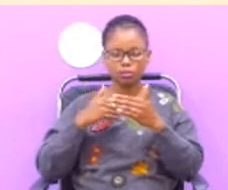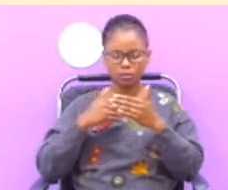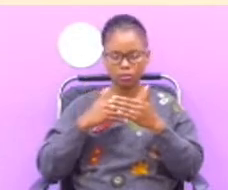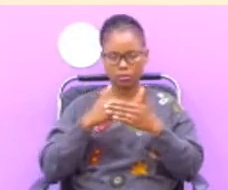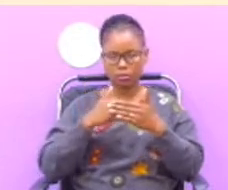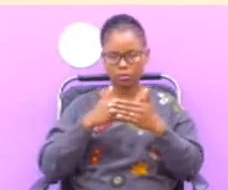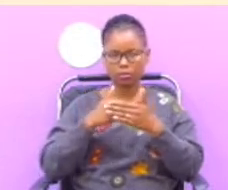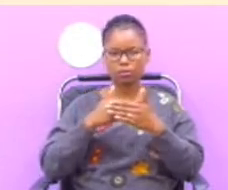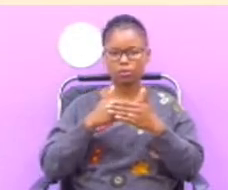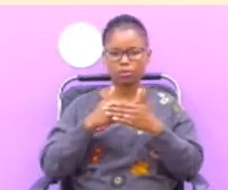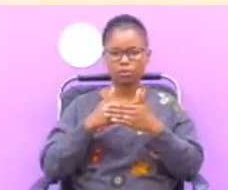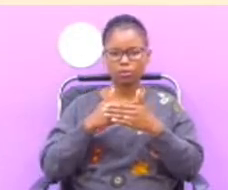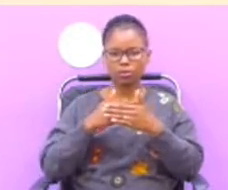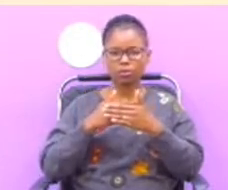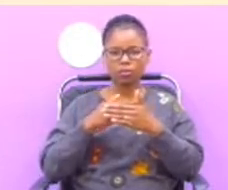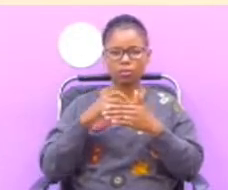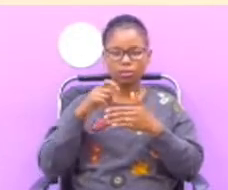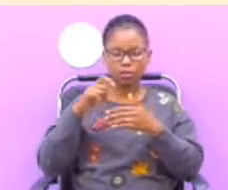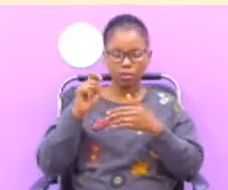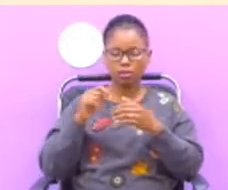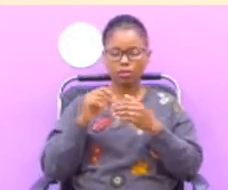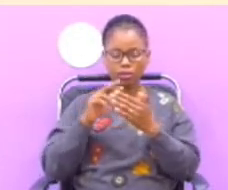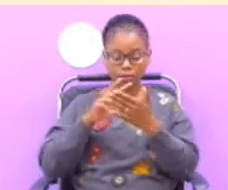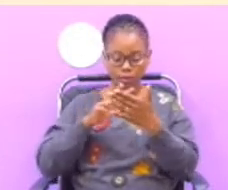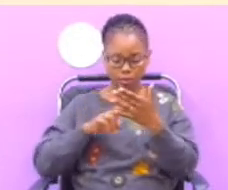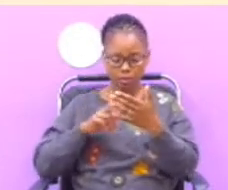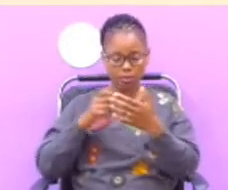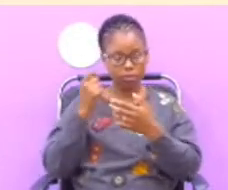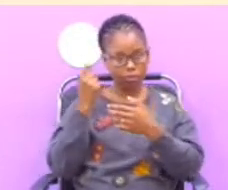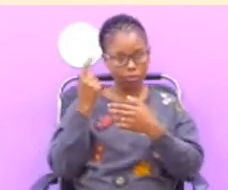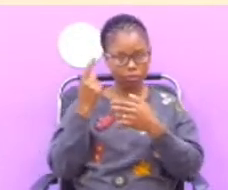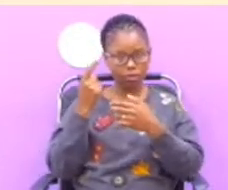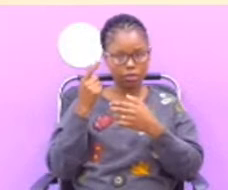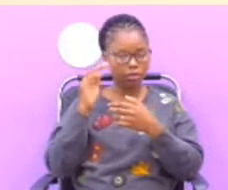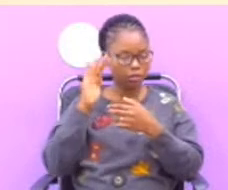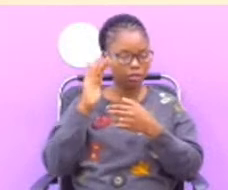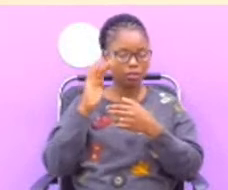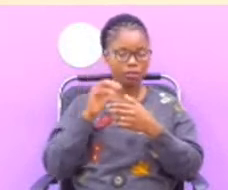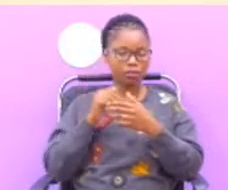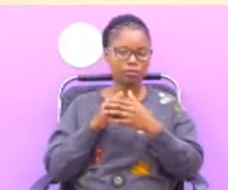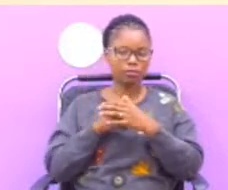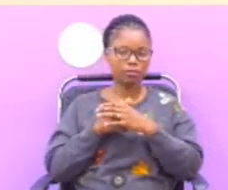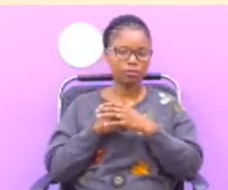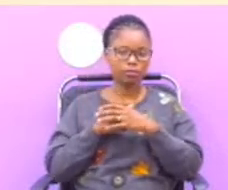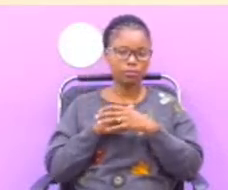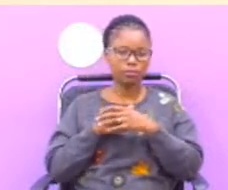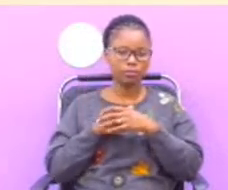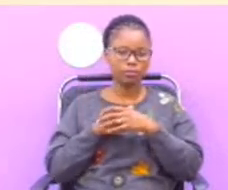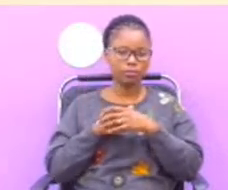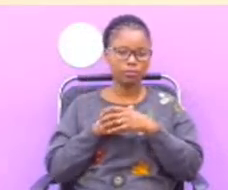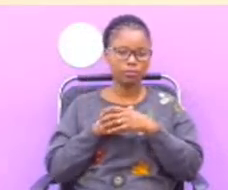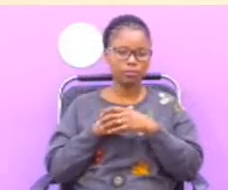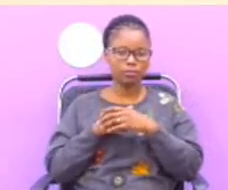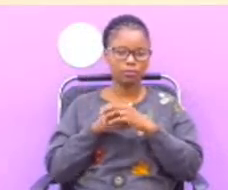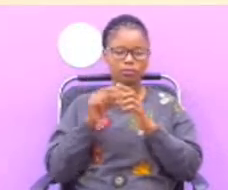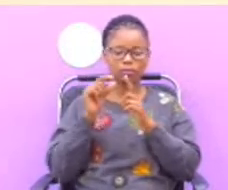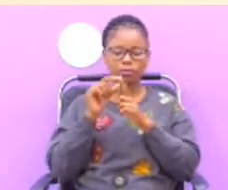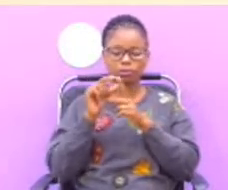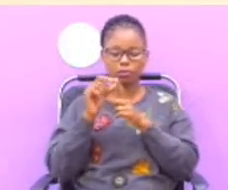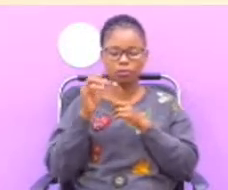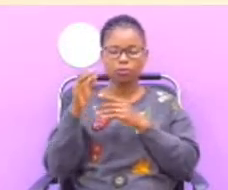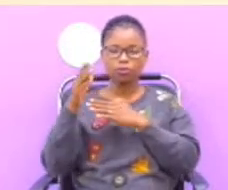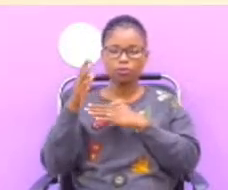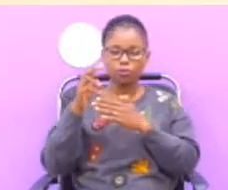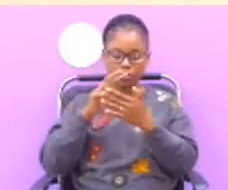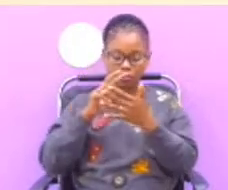tondũ nĩ tũgũthoma tũigue tũthome twĩiguĩre githĩ ti kiugo kĩa ngai tũragĩthoma